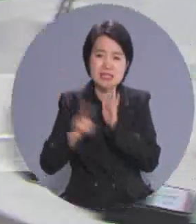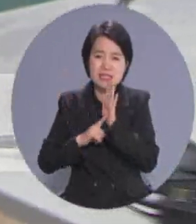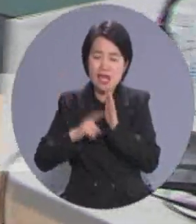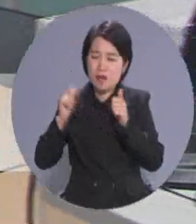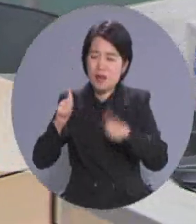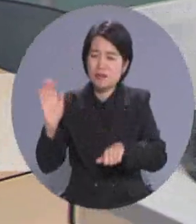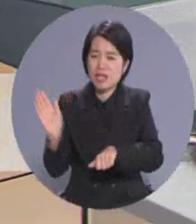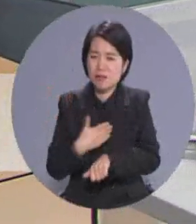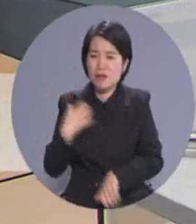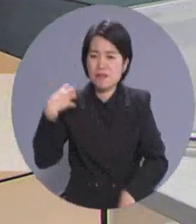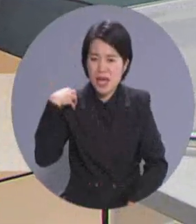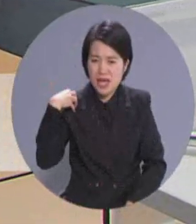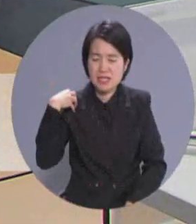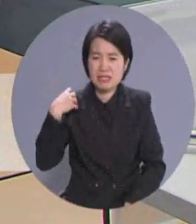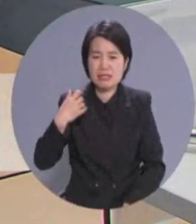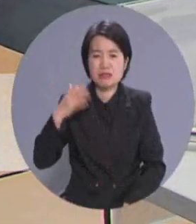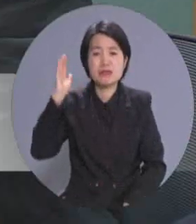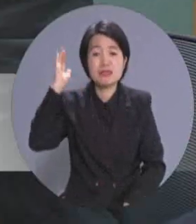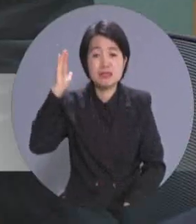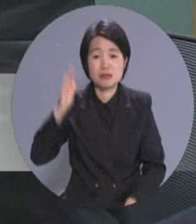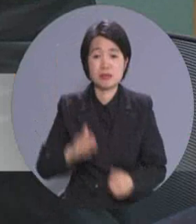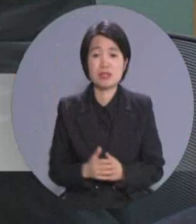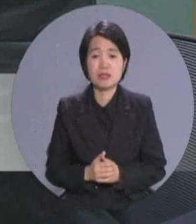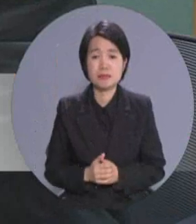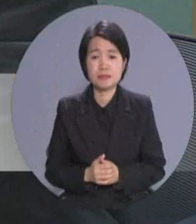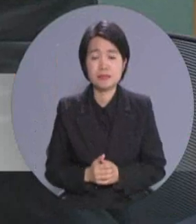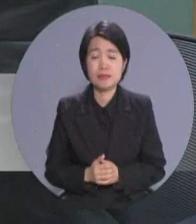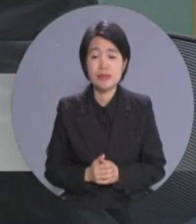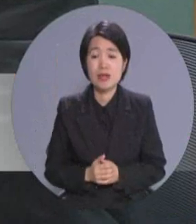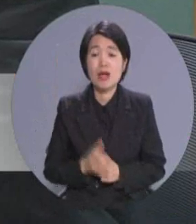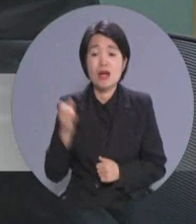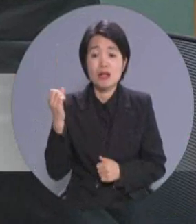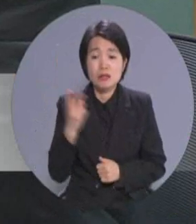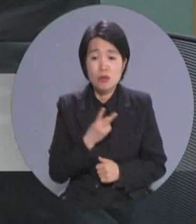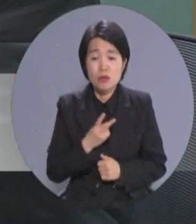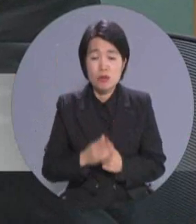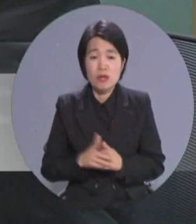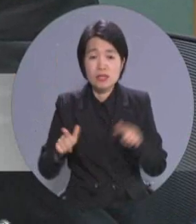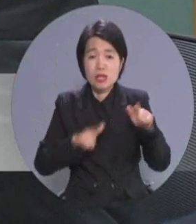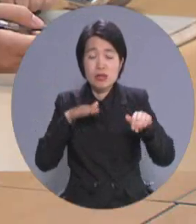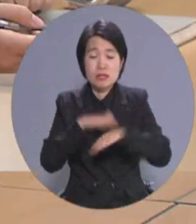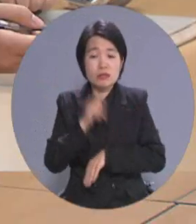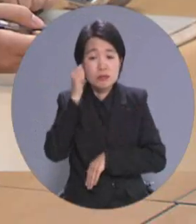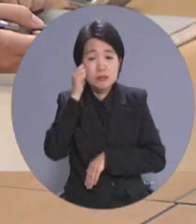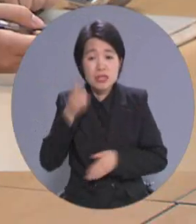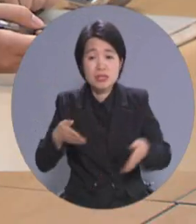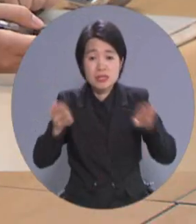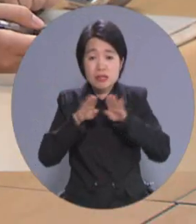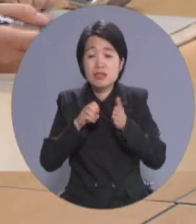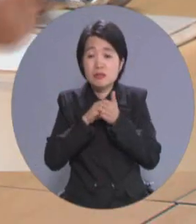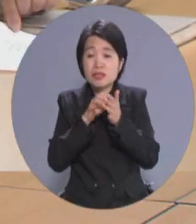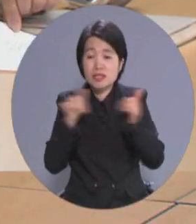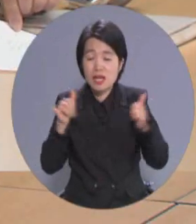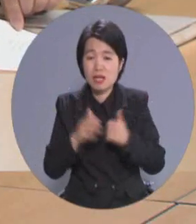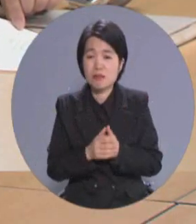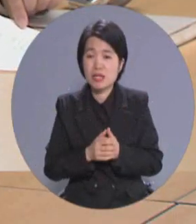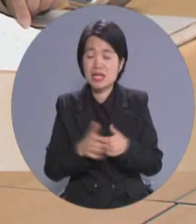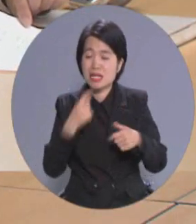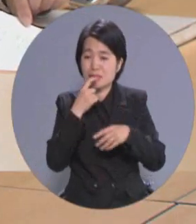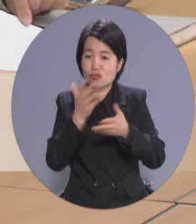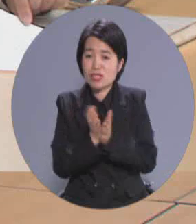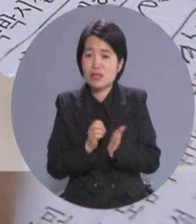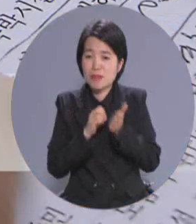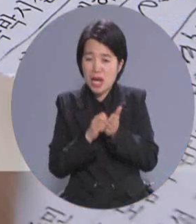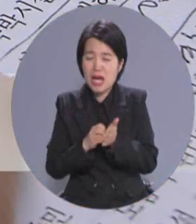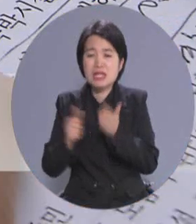책임까지 감당해야 한다고 주장했습니다 부대인 또 생활숙박 주 에 당 가입을 권유한